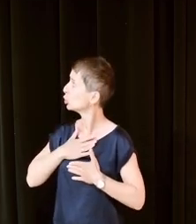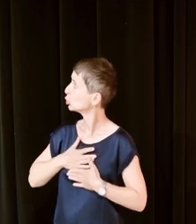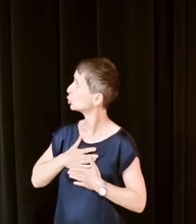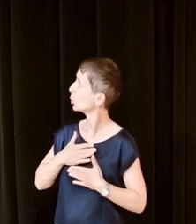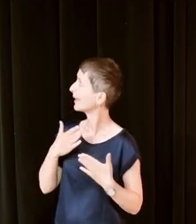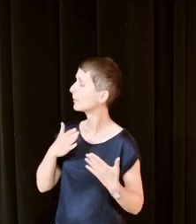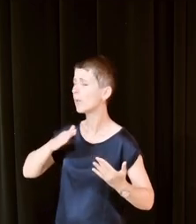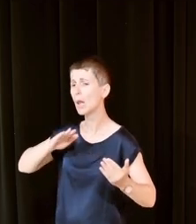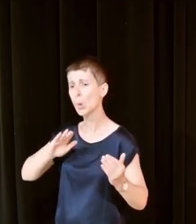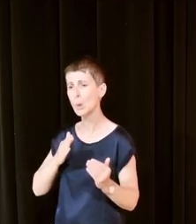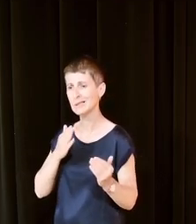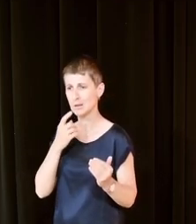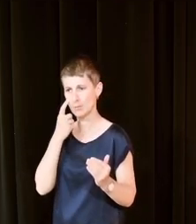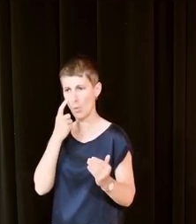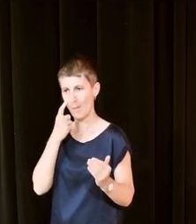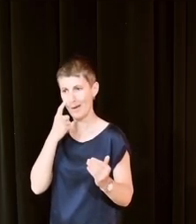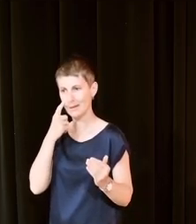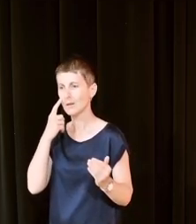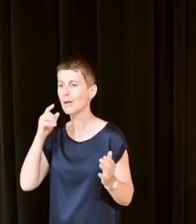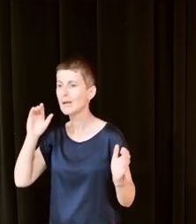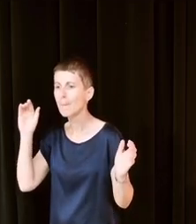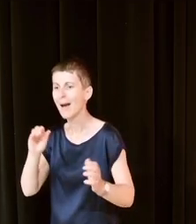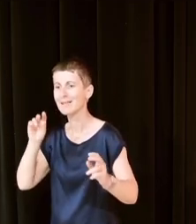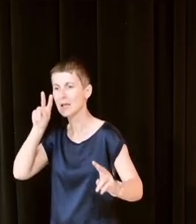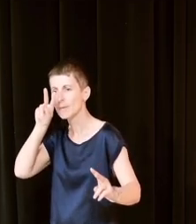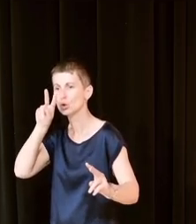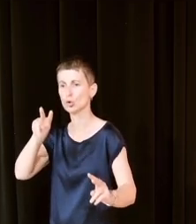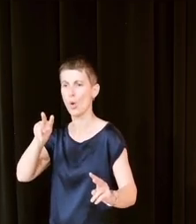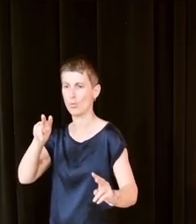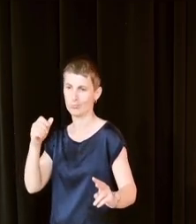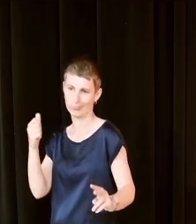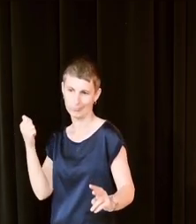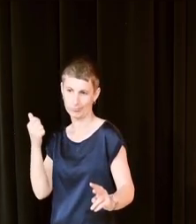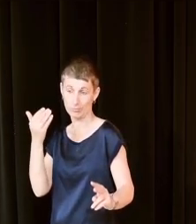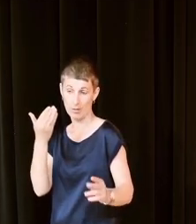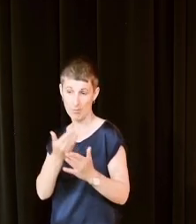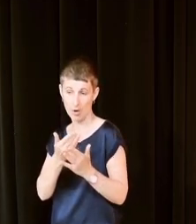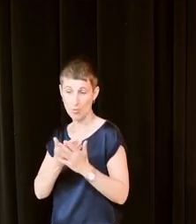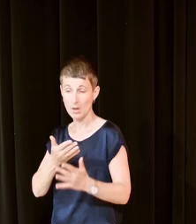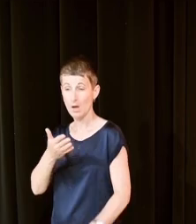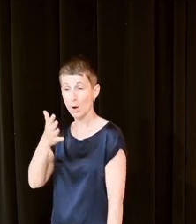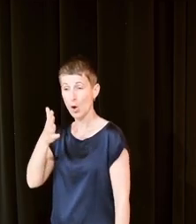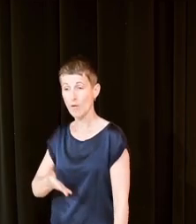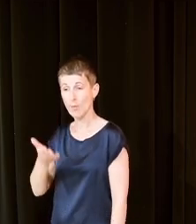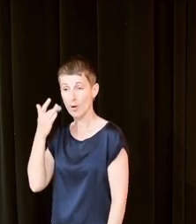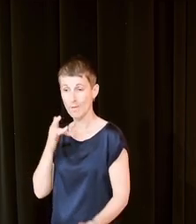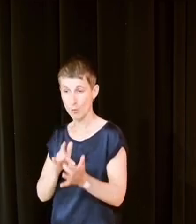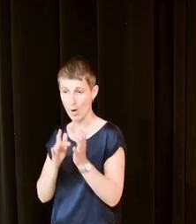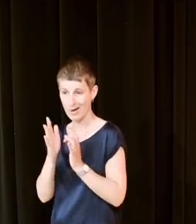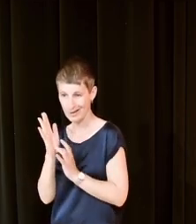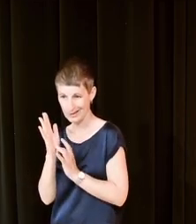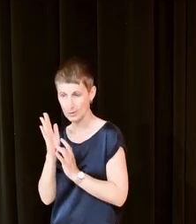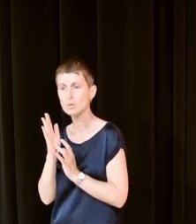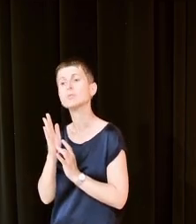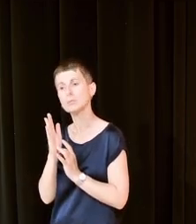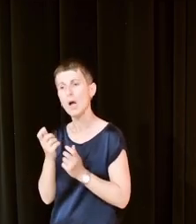einen kurzen Moment miteinander hinschauen. Das ist ein Beispiel 500 vor Christus, also es liegt lange zurück. Es ist der Wagenlenker